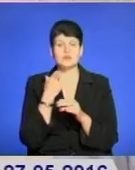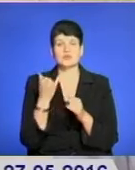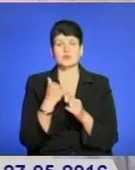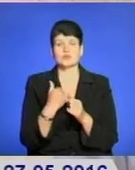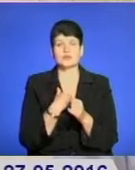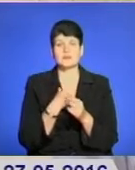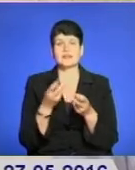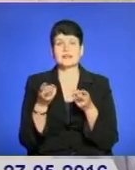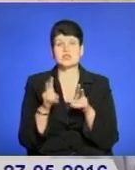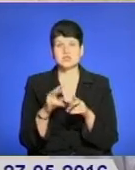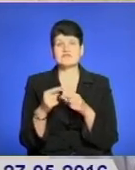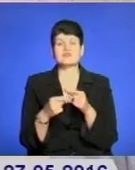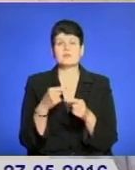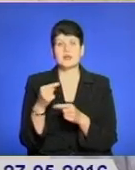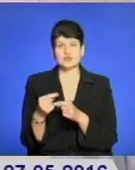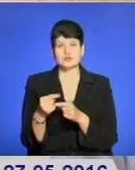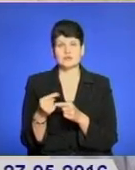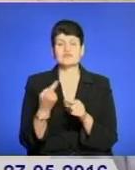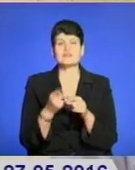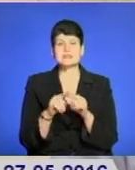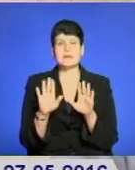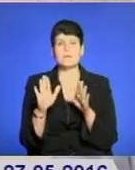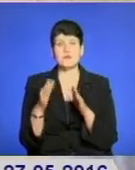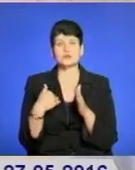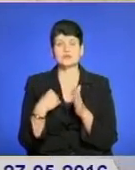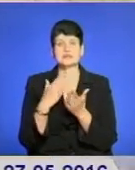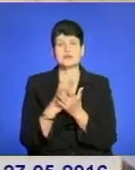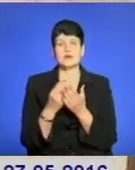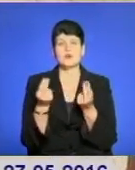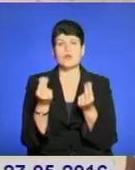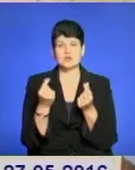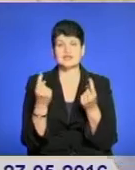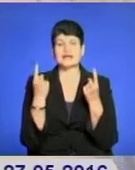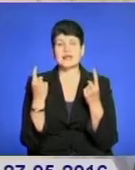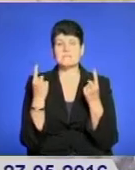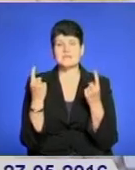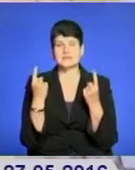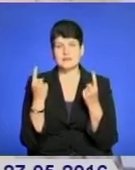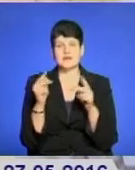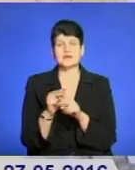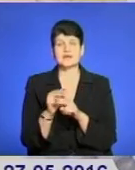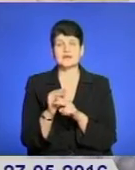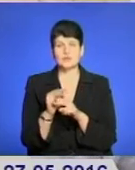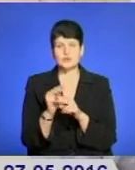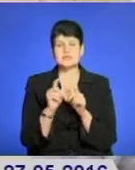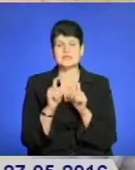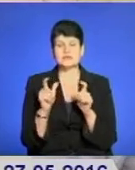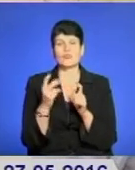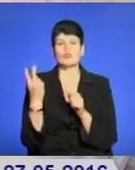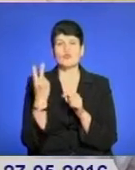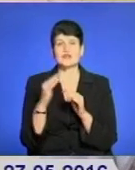так, лишилася у спадщину. В даний момент у нас закладені кошти, у нас є капітальний ремонт закладено по двох